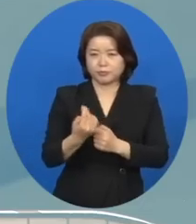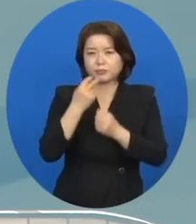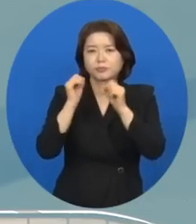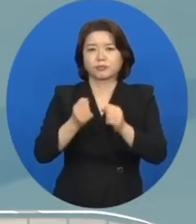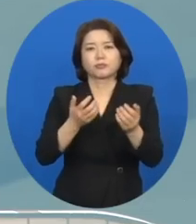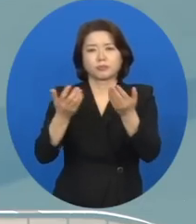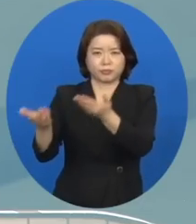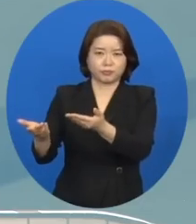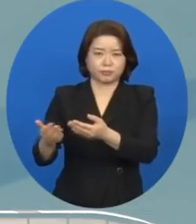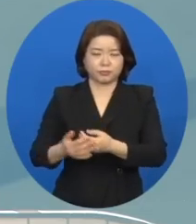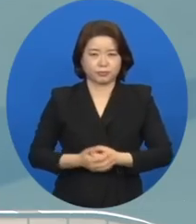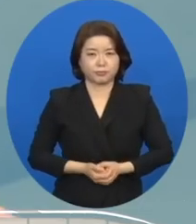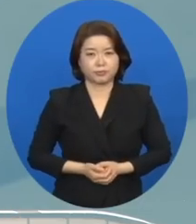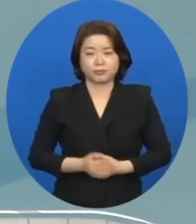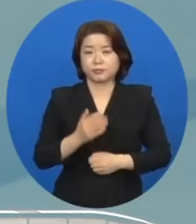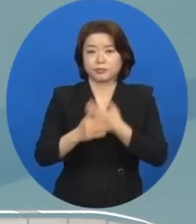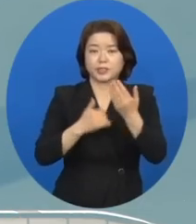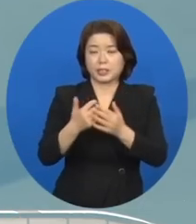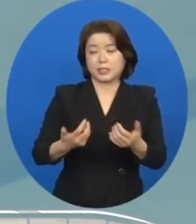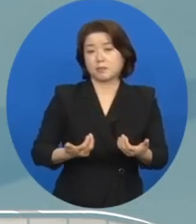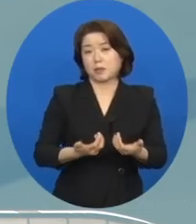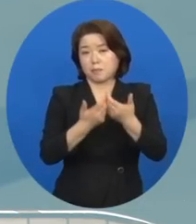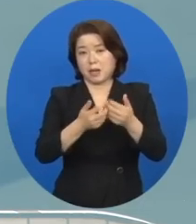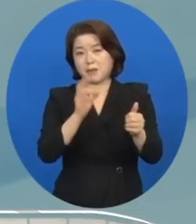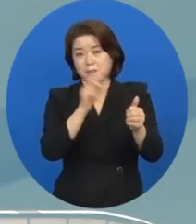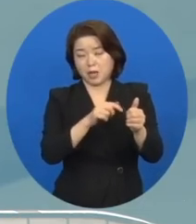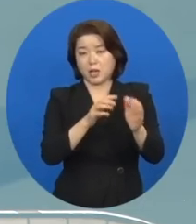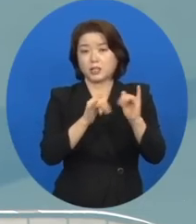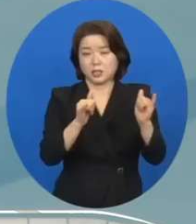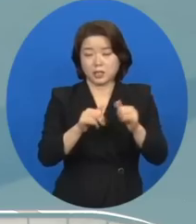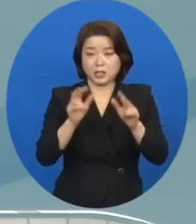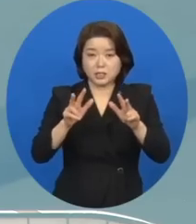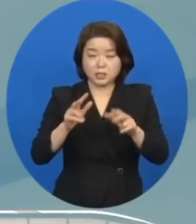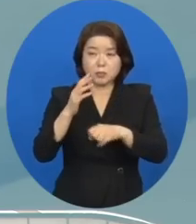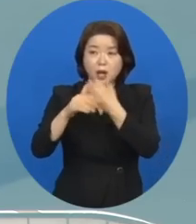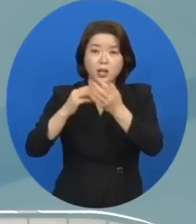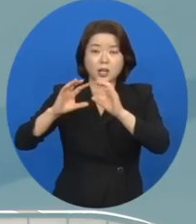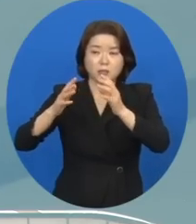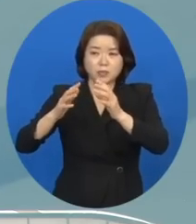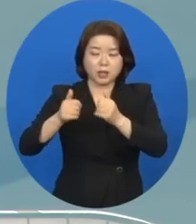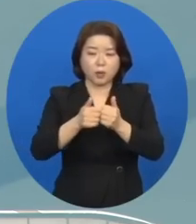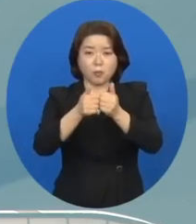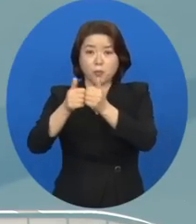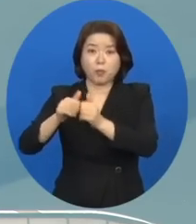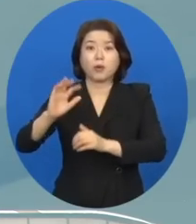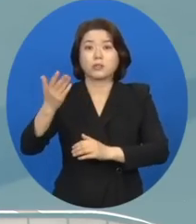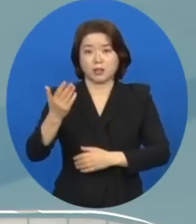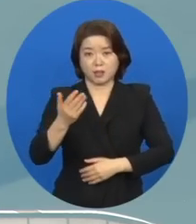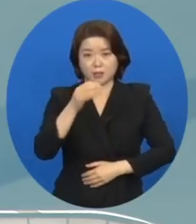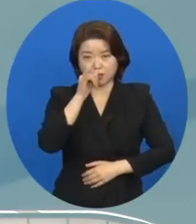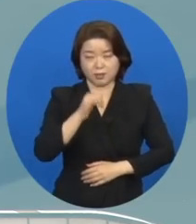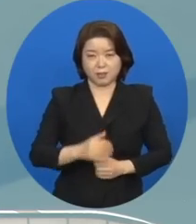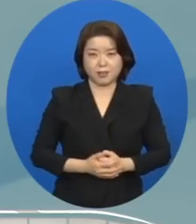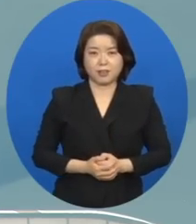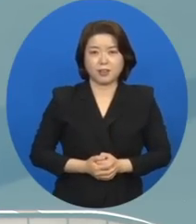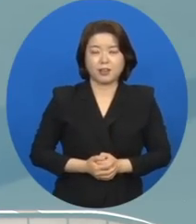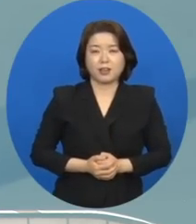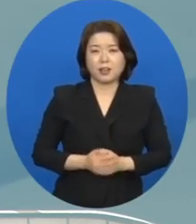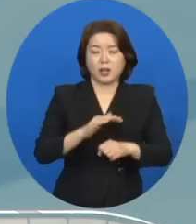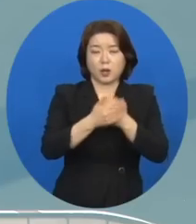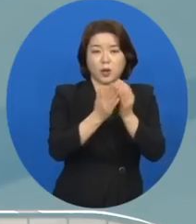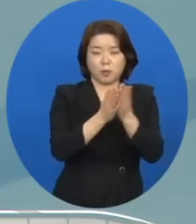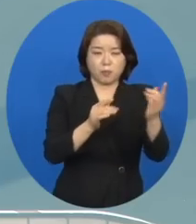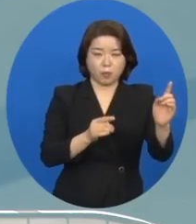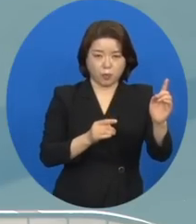살리신 겁니다. 하나님께 반역했던 반역자들이 이제는 하나님 나라의 동역자들이 된 거예요. 오늘 본문 50절에